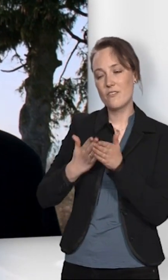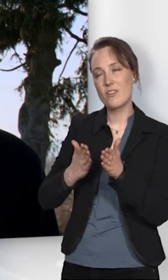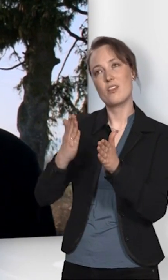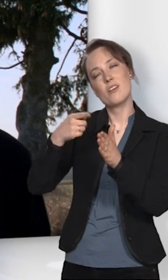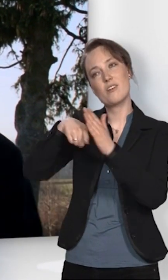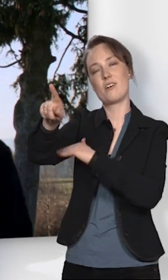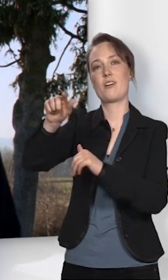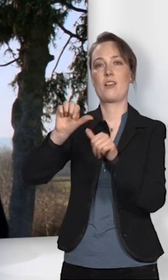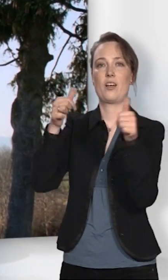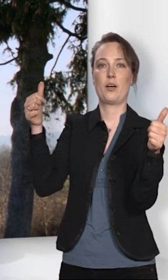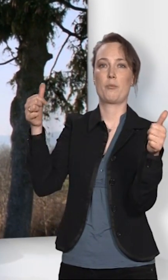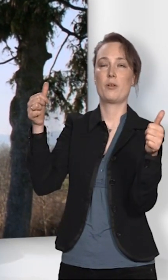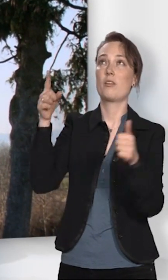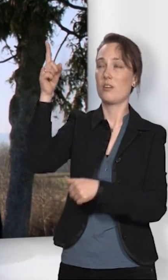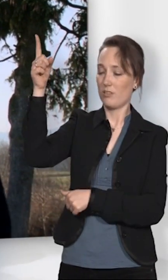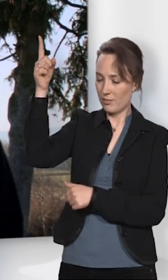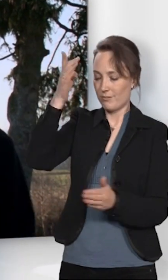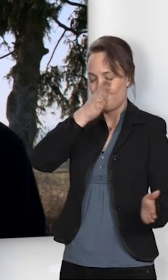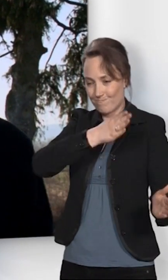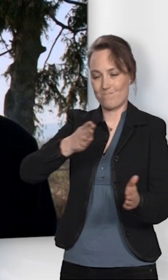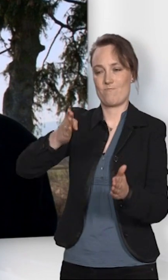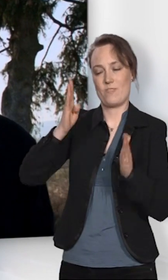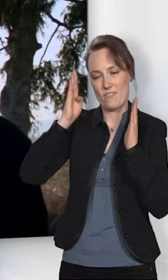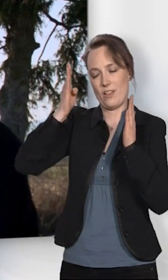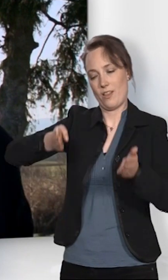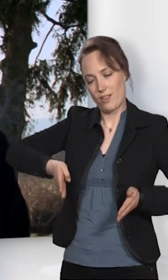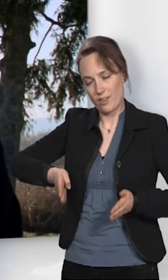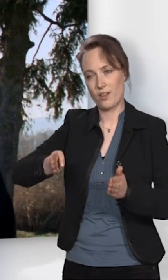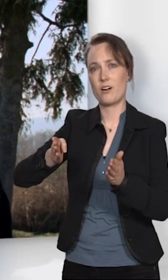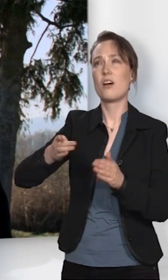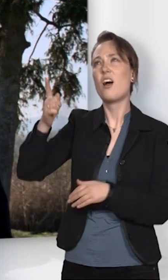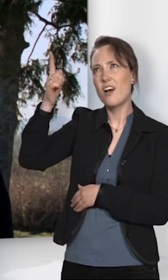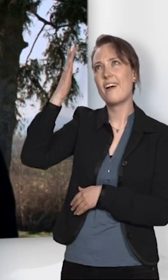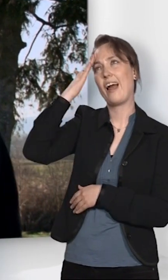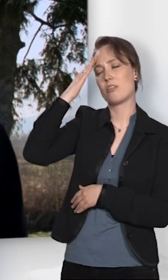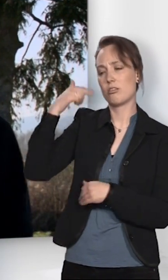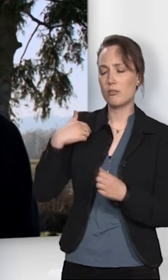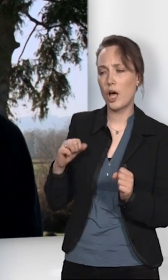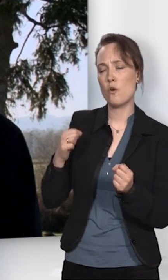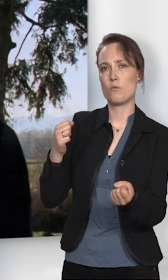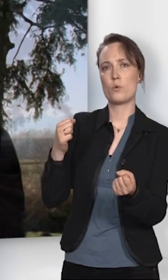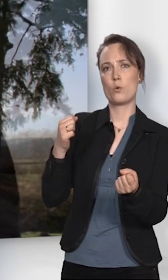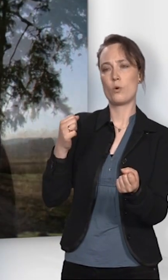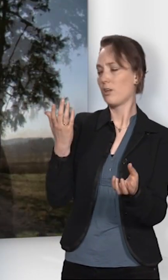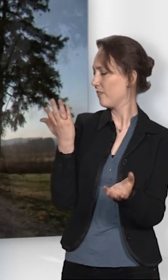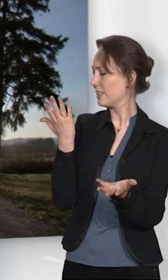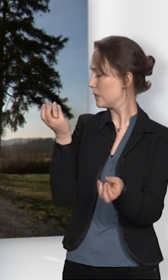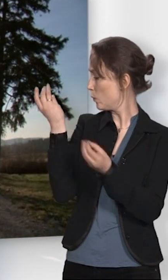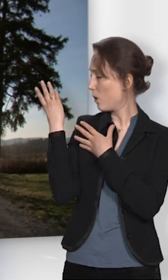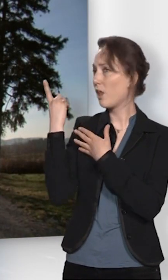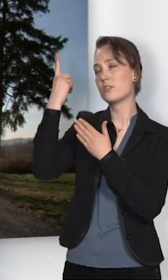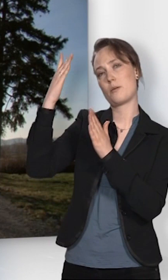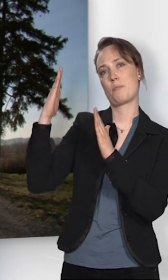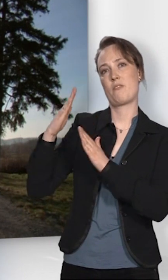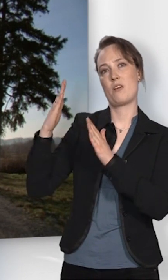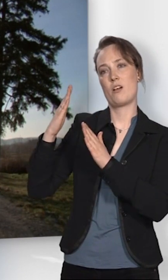es, der mich auf den Weg gebracht hat. Er ist es, der um jeden Aufbruch weiß, der das Zurückgelassene behütet, der